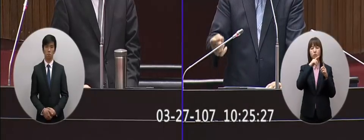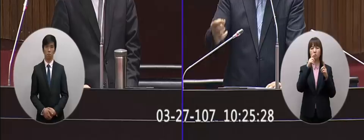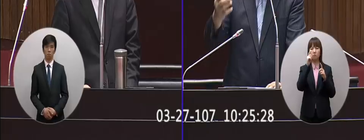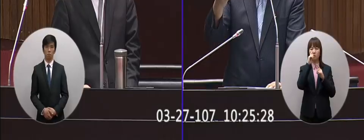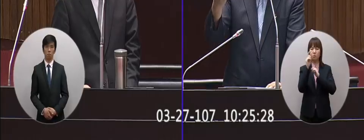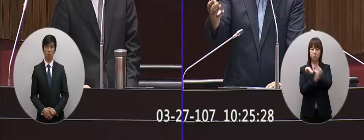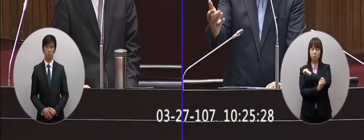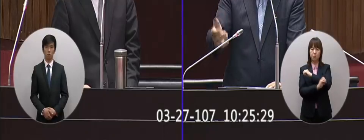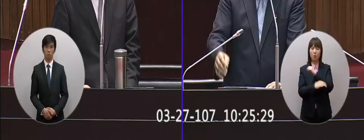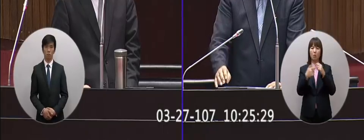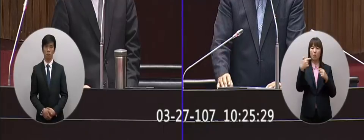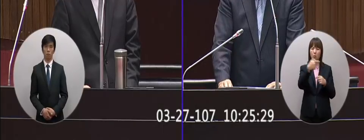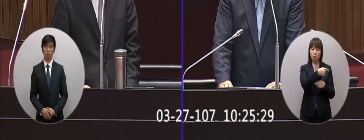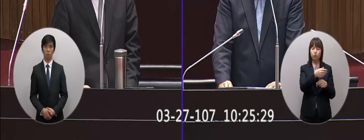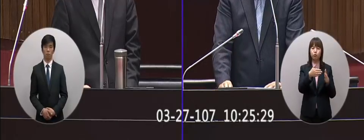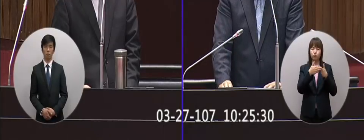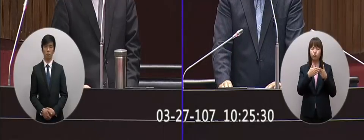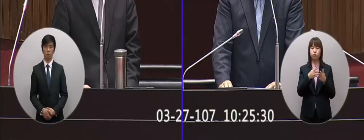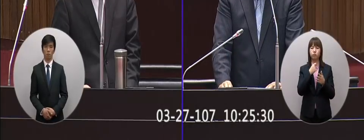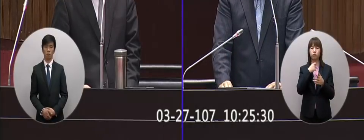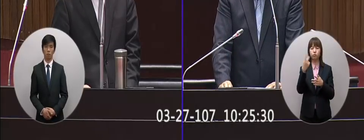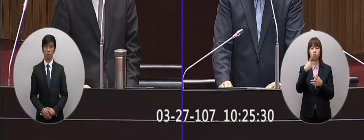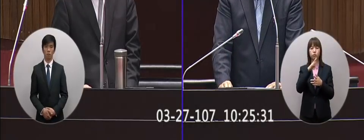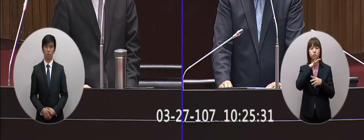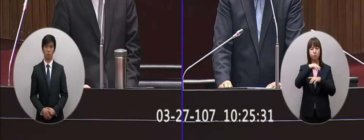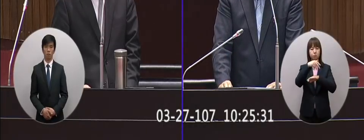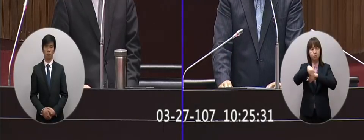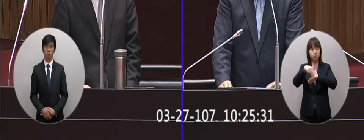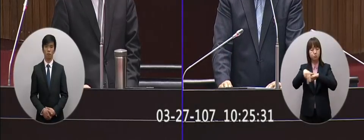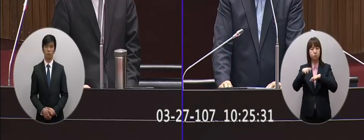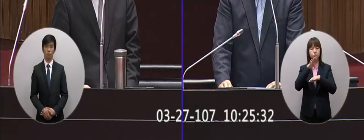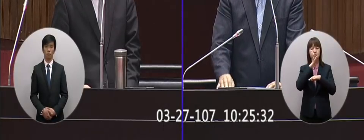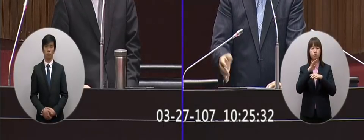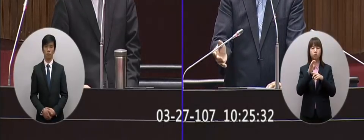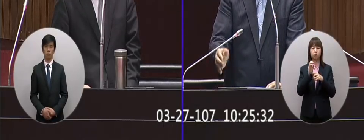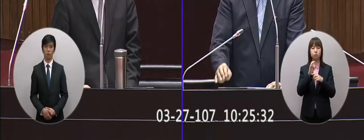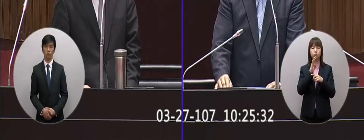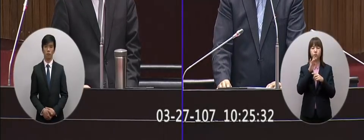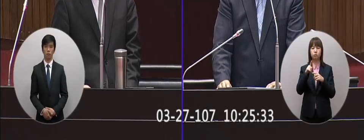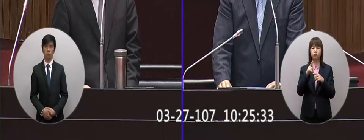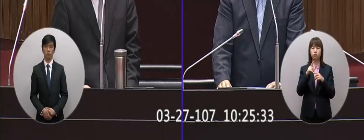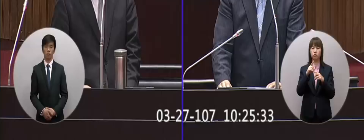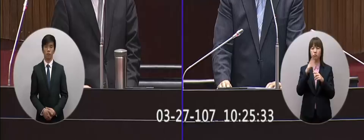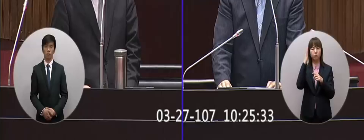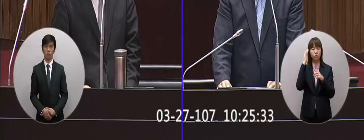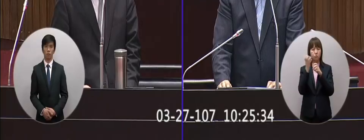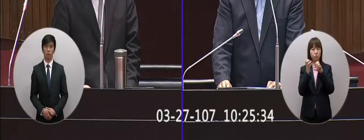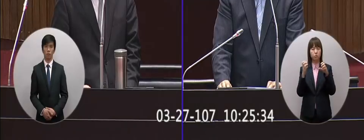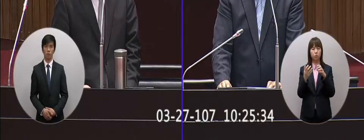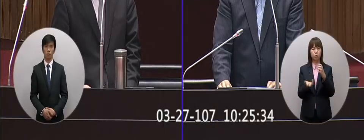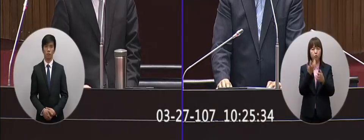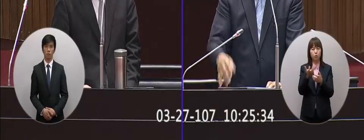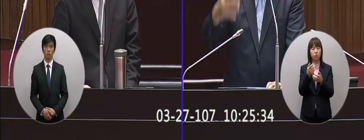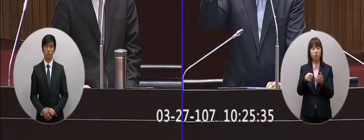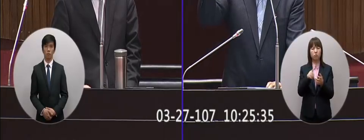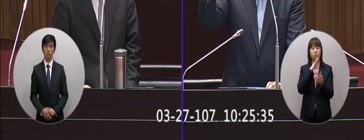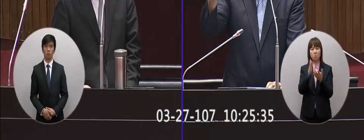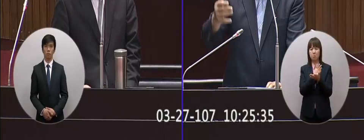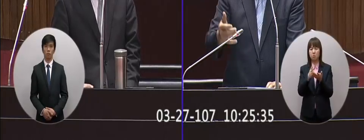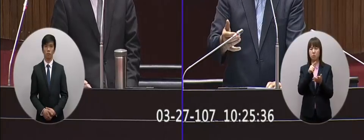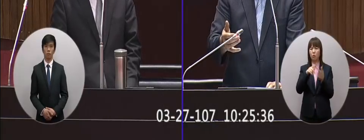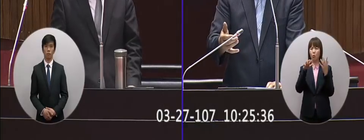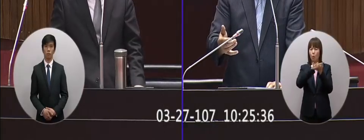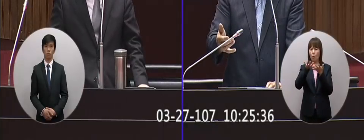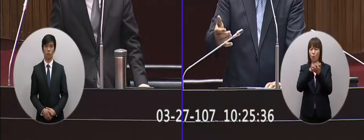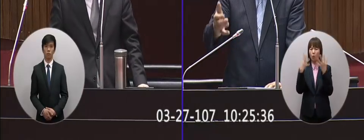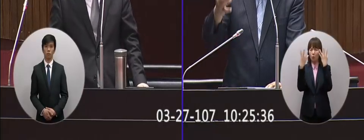碳，那么一边又喊这个又要规划燃煤电厂，难怪环保会去批你们嘛。现在有一点错